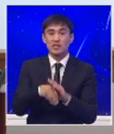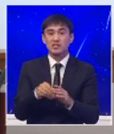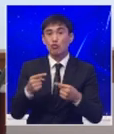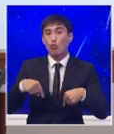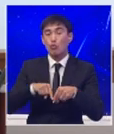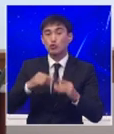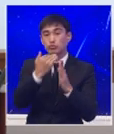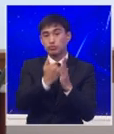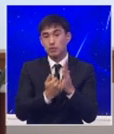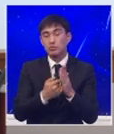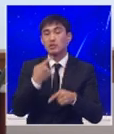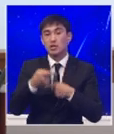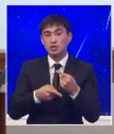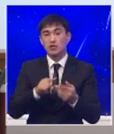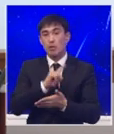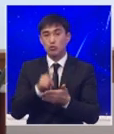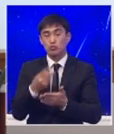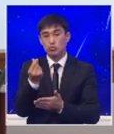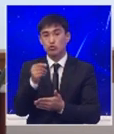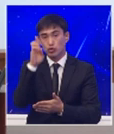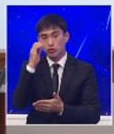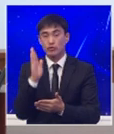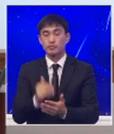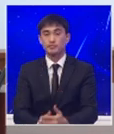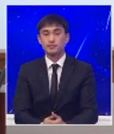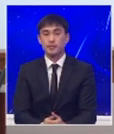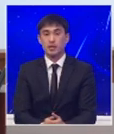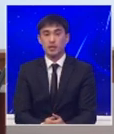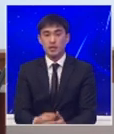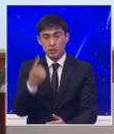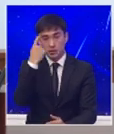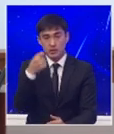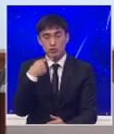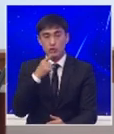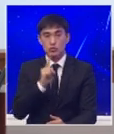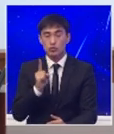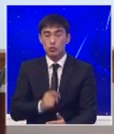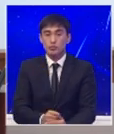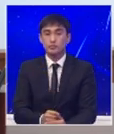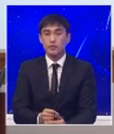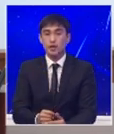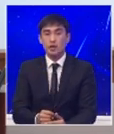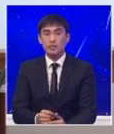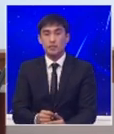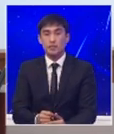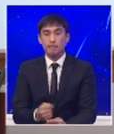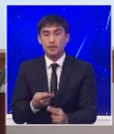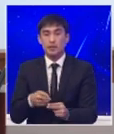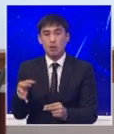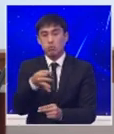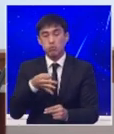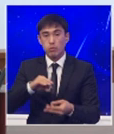общую таблицу. Дальше уже вопрос бюджетирования будет. Мы, в общем, к сведению скажу, собрали все проблемы по